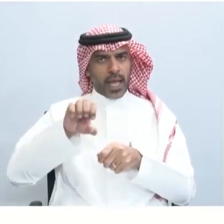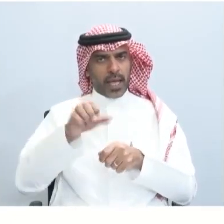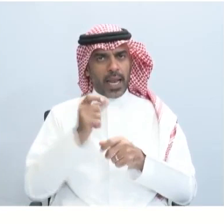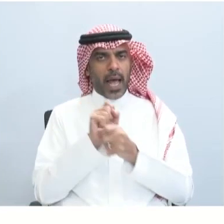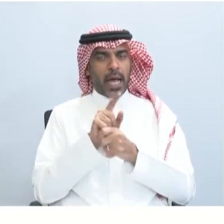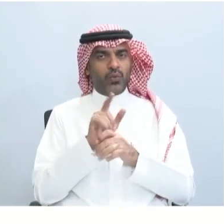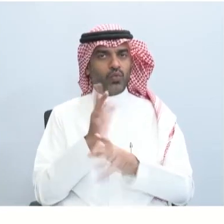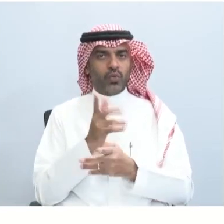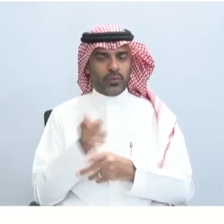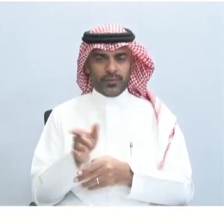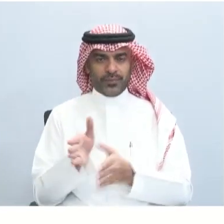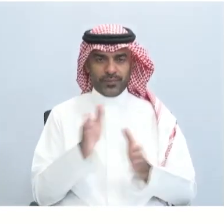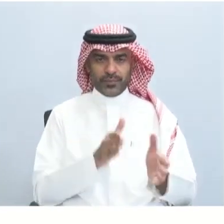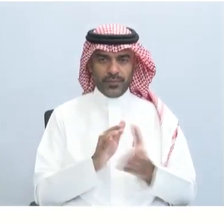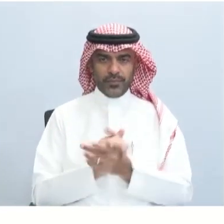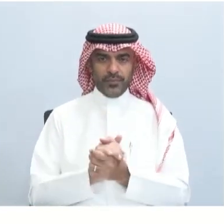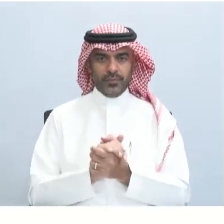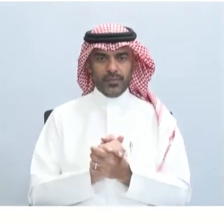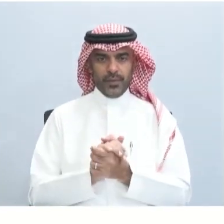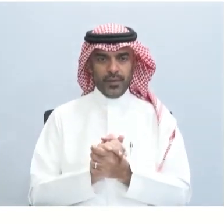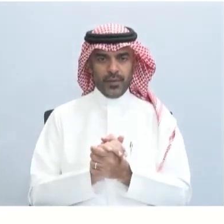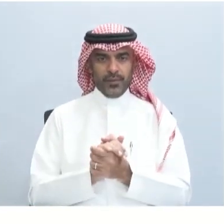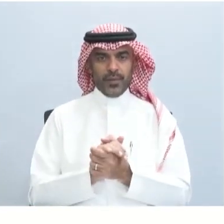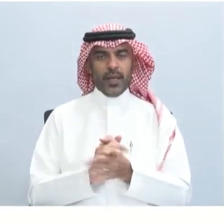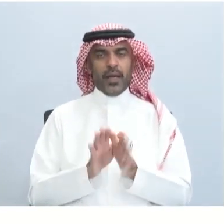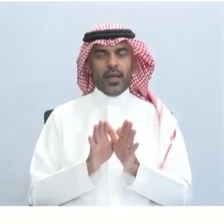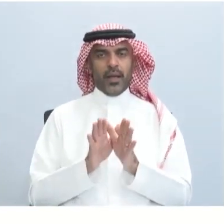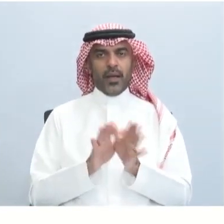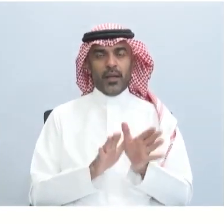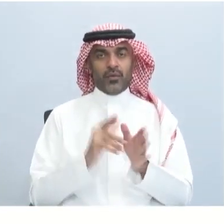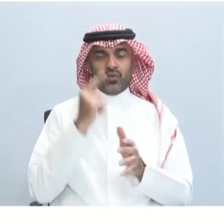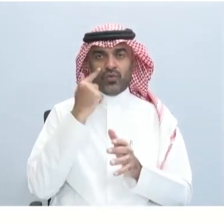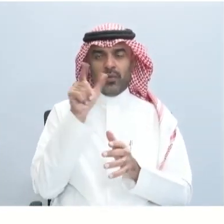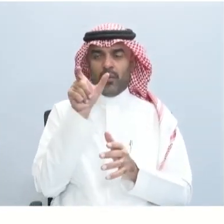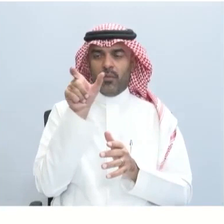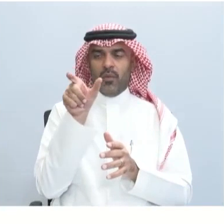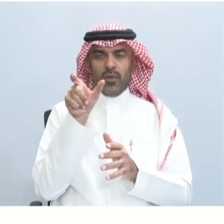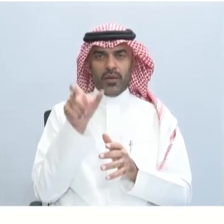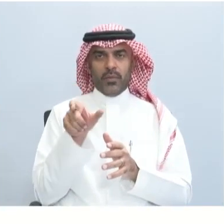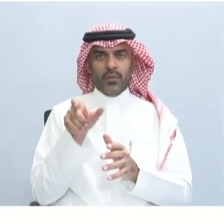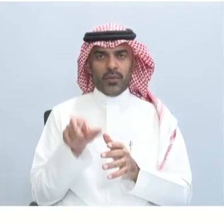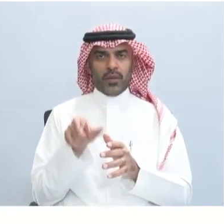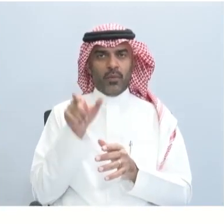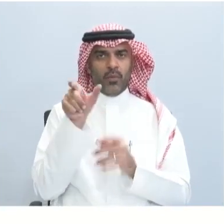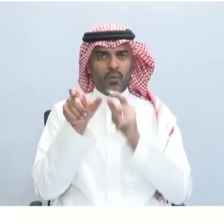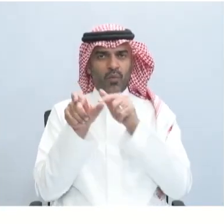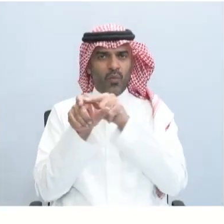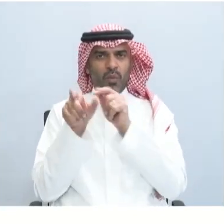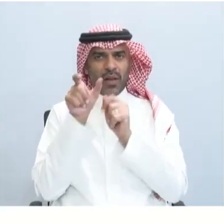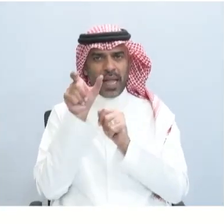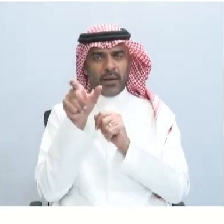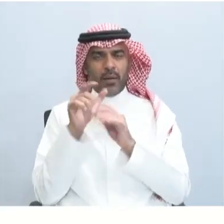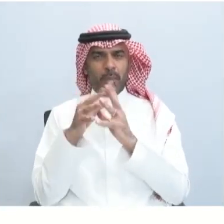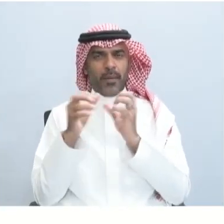ذكرنا في بدايه كل فصل يا نبدا بالمفردات الفكره العامه ما هي هذه